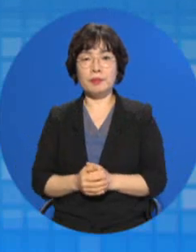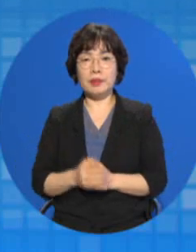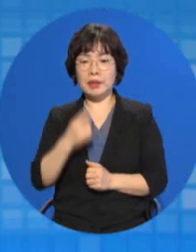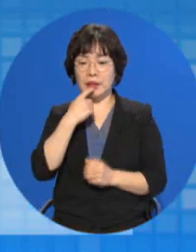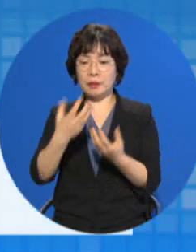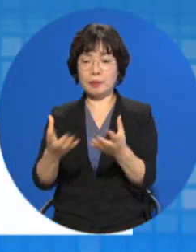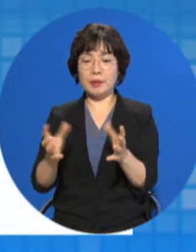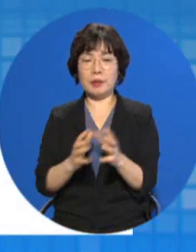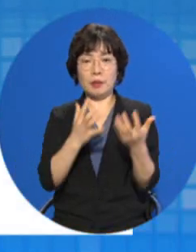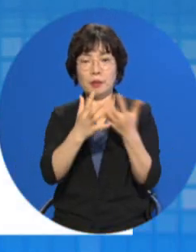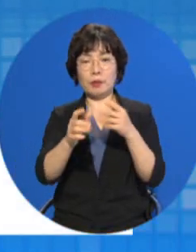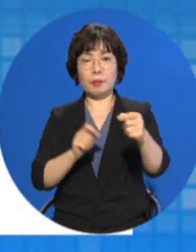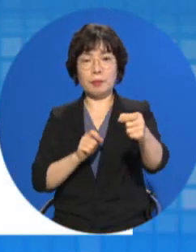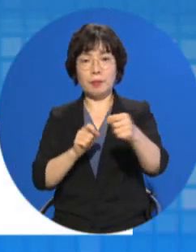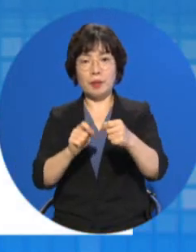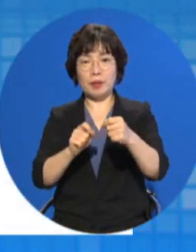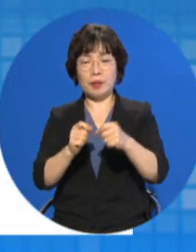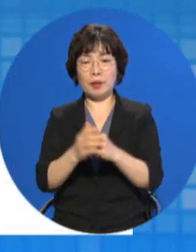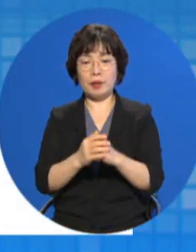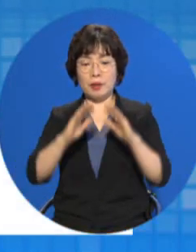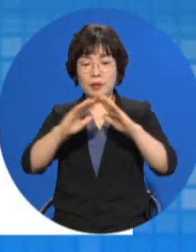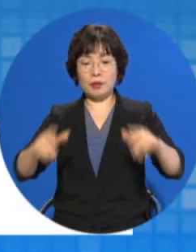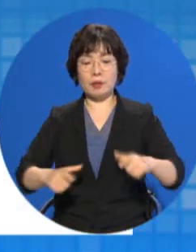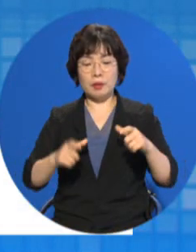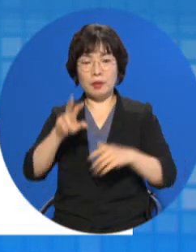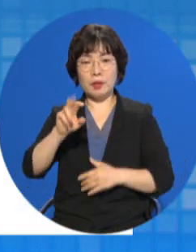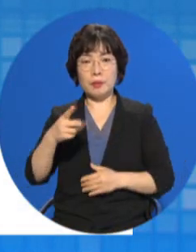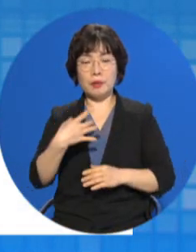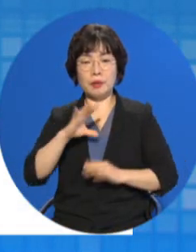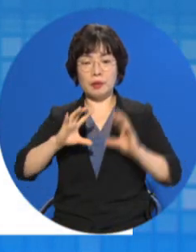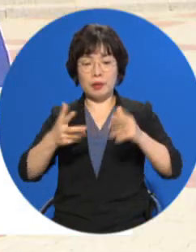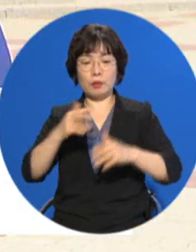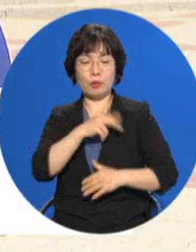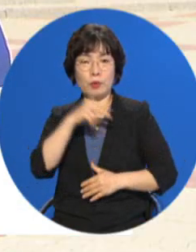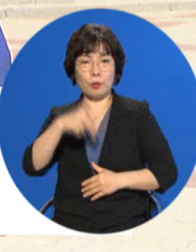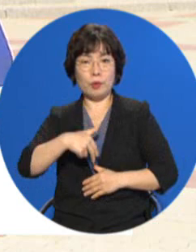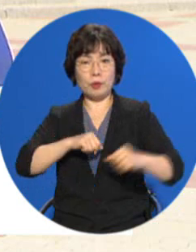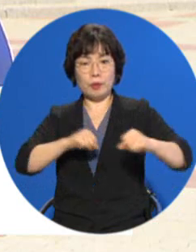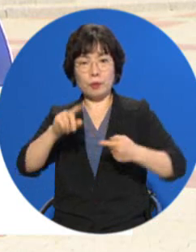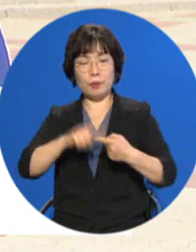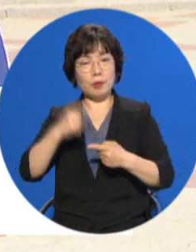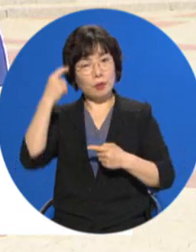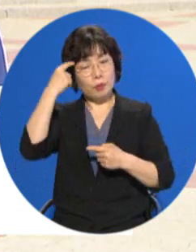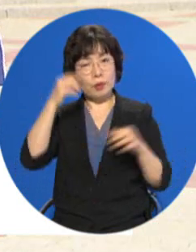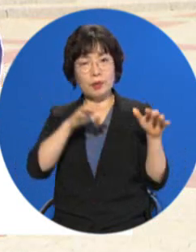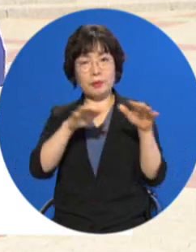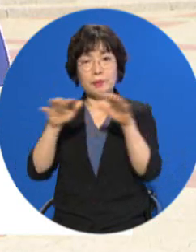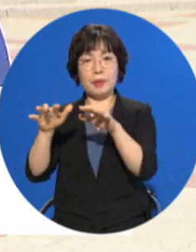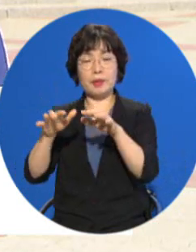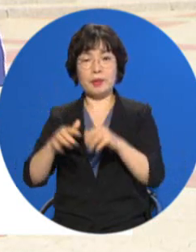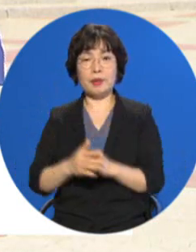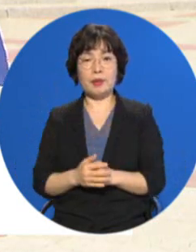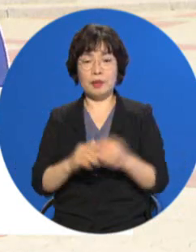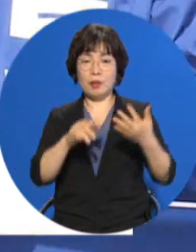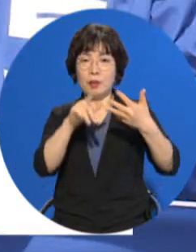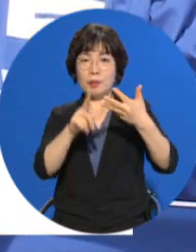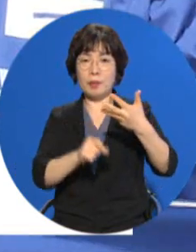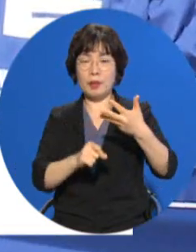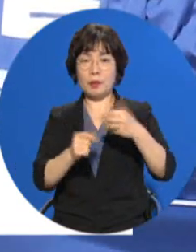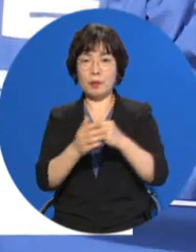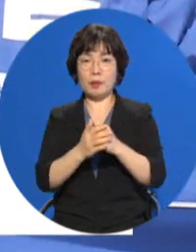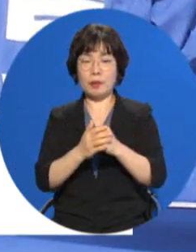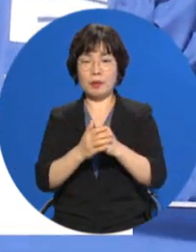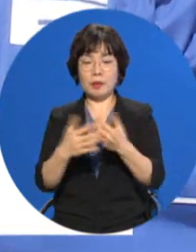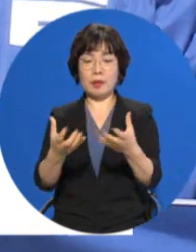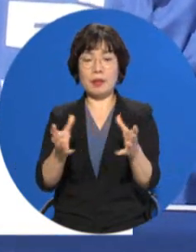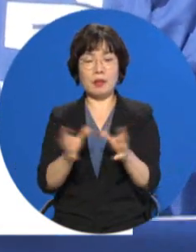민주당 전당대회를 앞두고 전남 지역 21대 국회의원들의 행보에 관심이 쏠리고 있습니다. 오는 8월 민주당 당대표